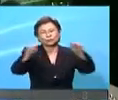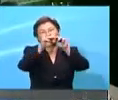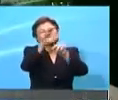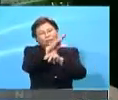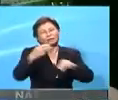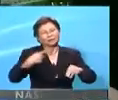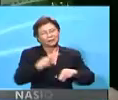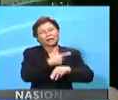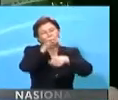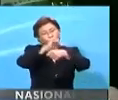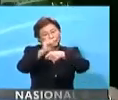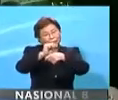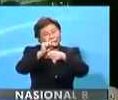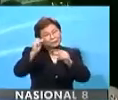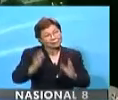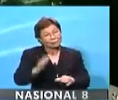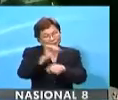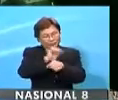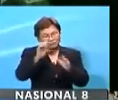petugas-petugas untuk